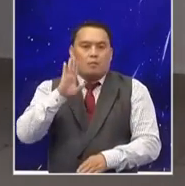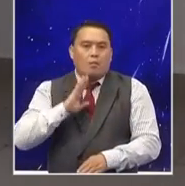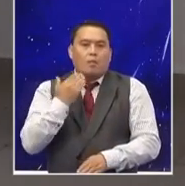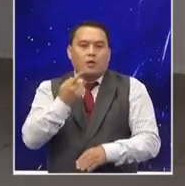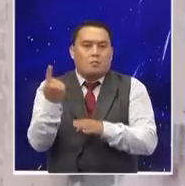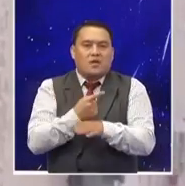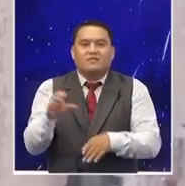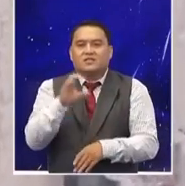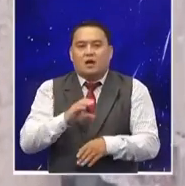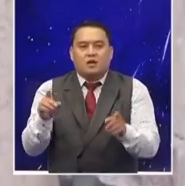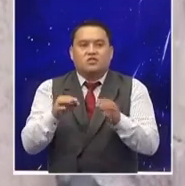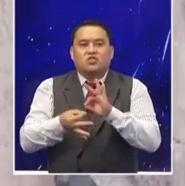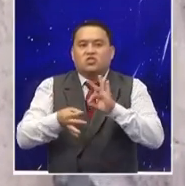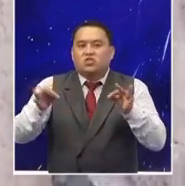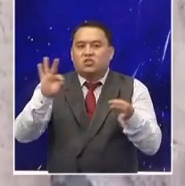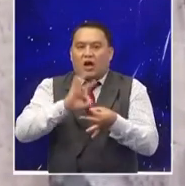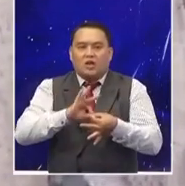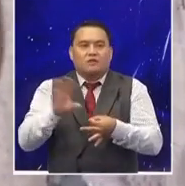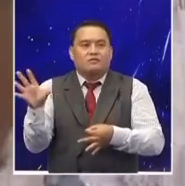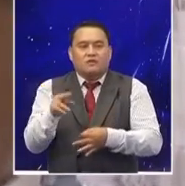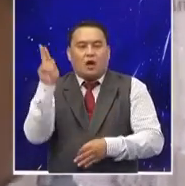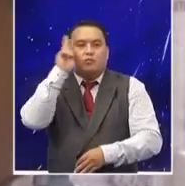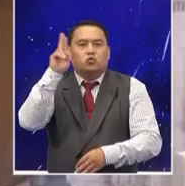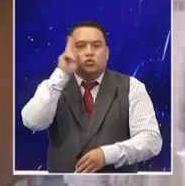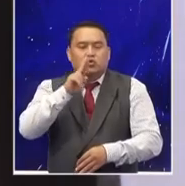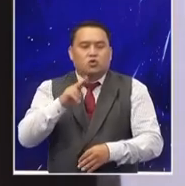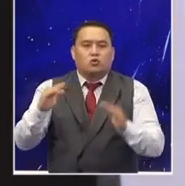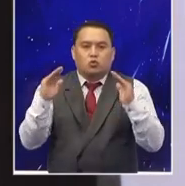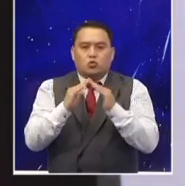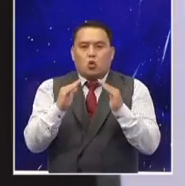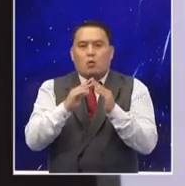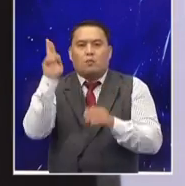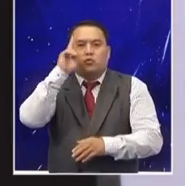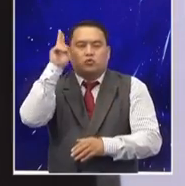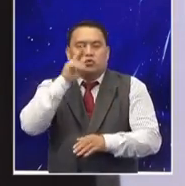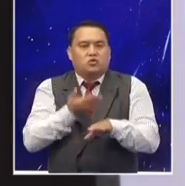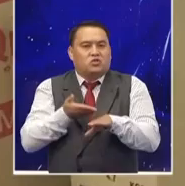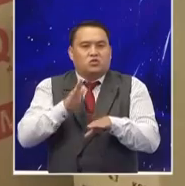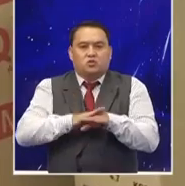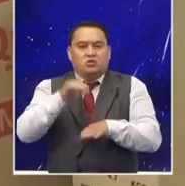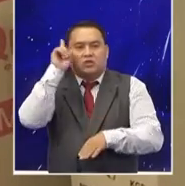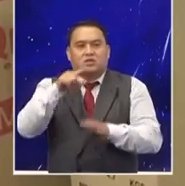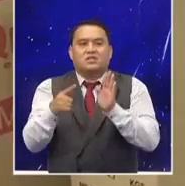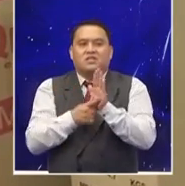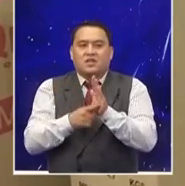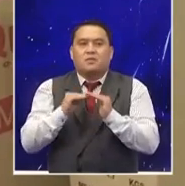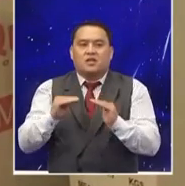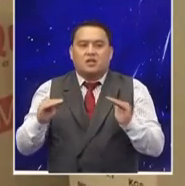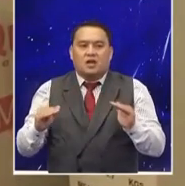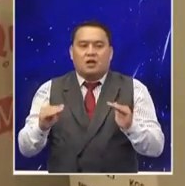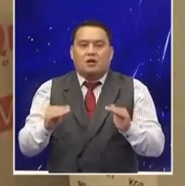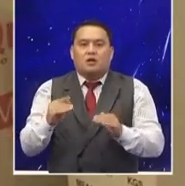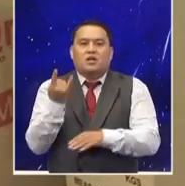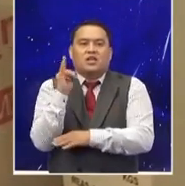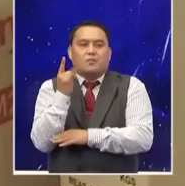первому сентября готовится основательно все трудности дистанционного обучения она знает не понаслышке у нее сразу семь учеников еще малыш на